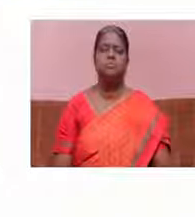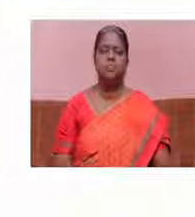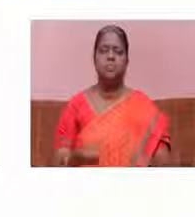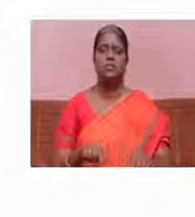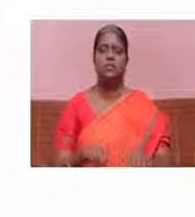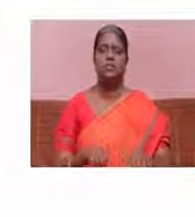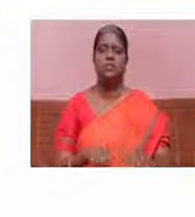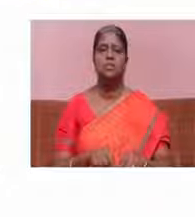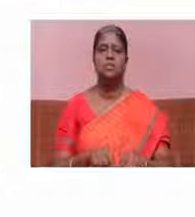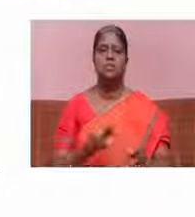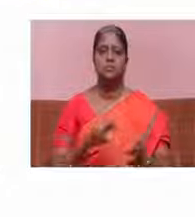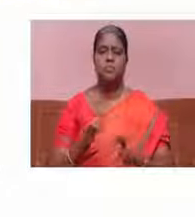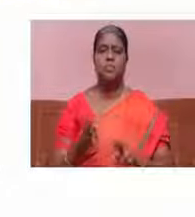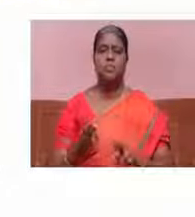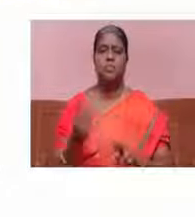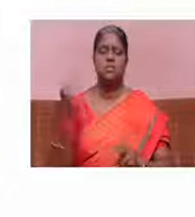இது